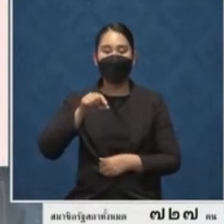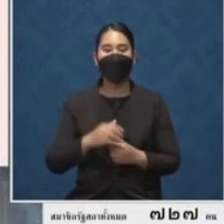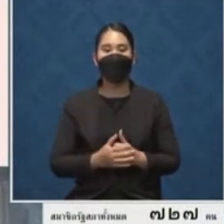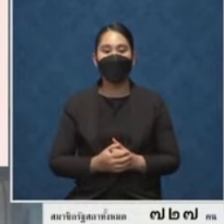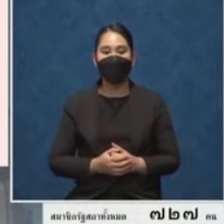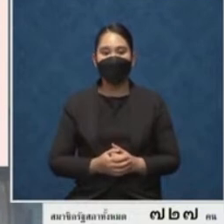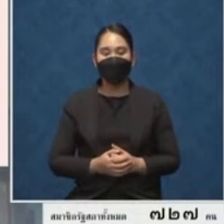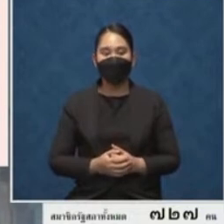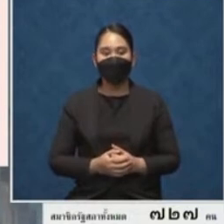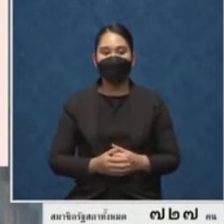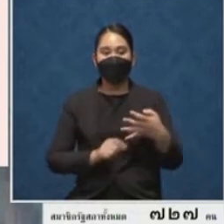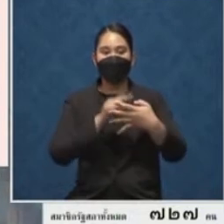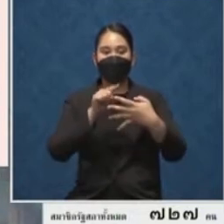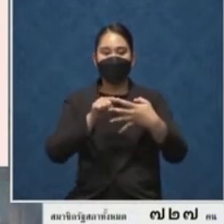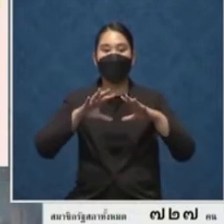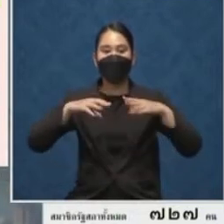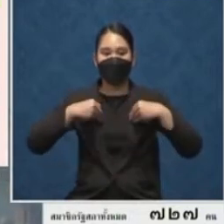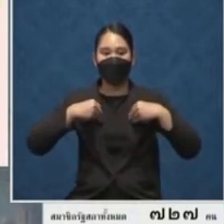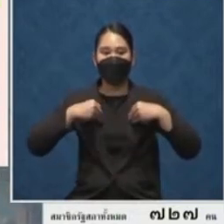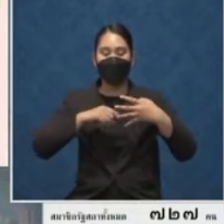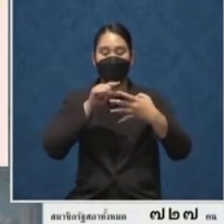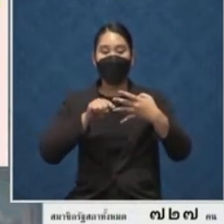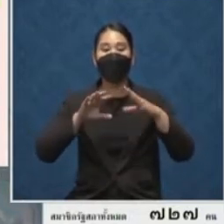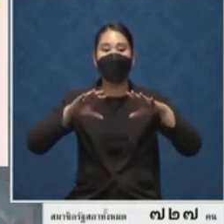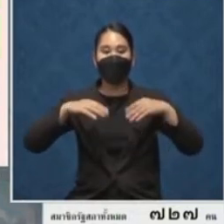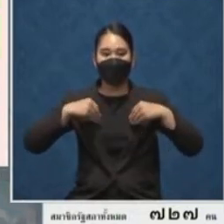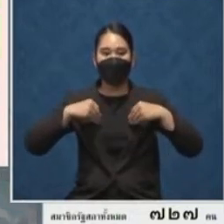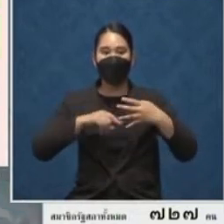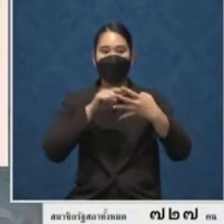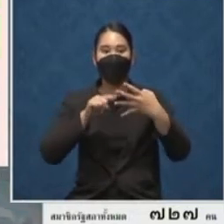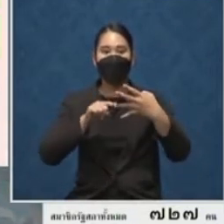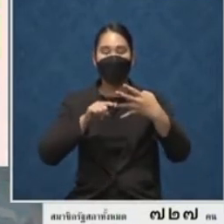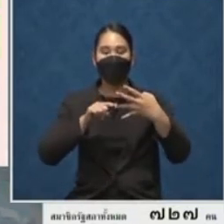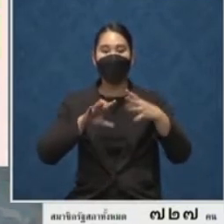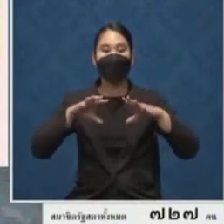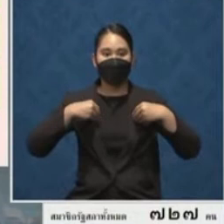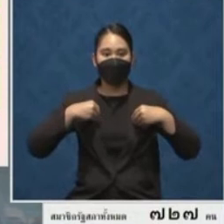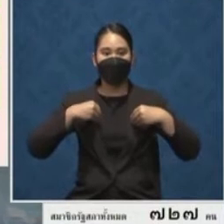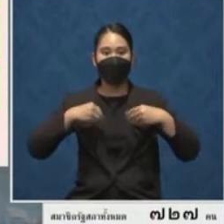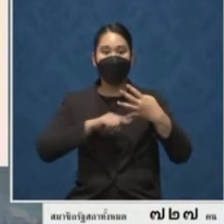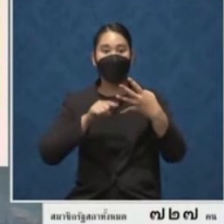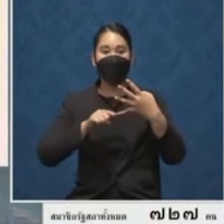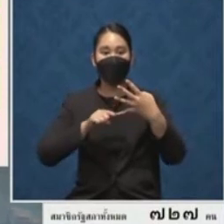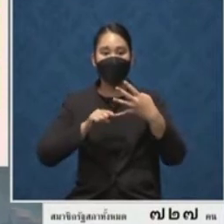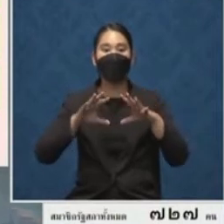์1รับหลักการ2รับหลักการ3รับหลักการ4รับหลัก